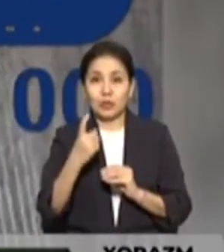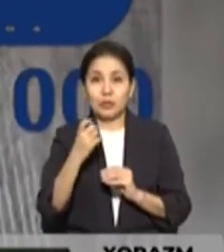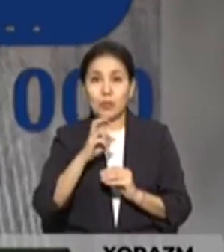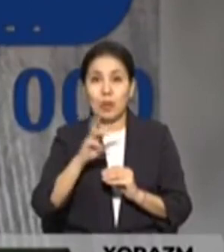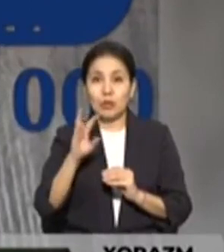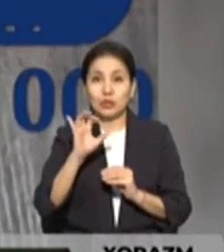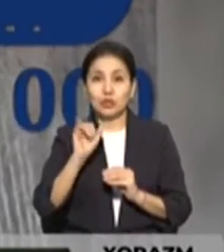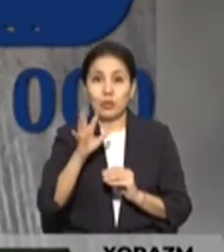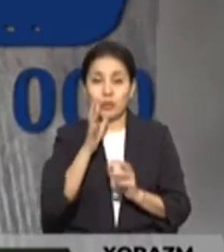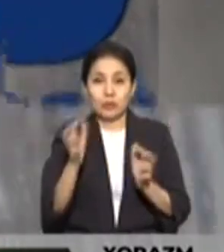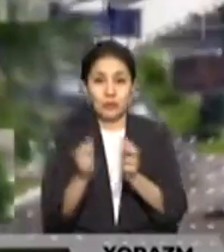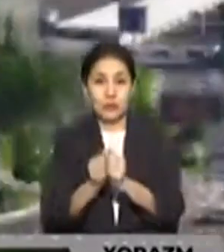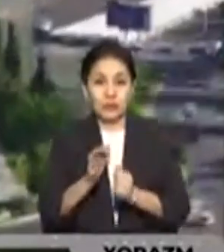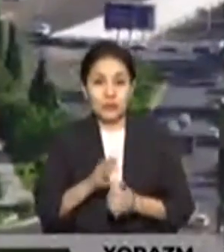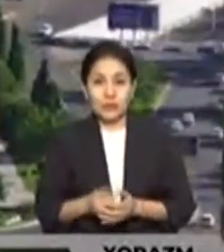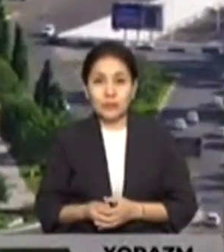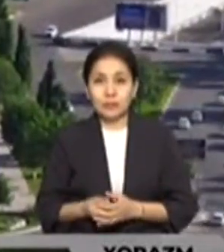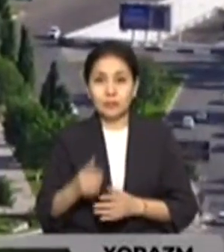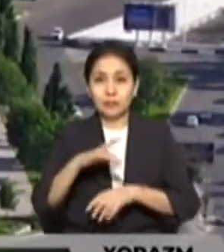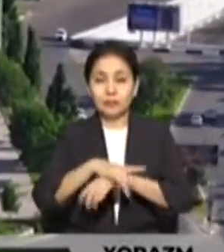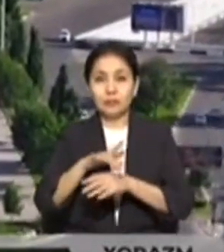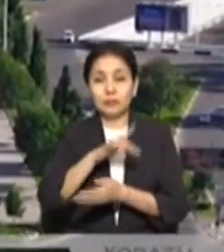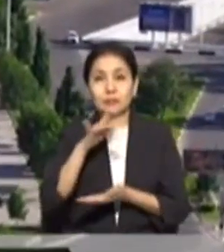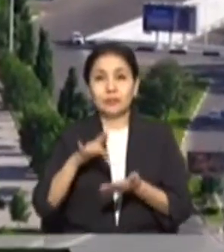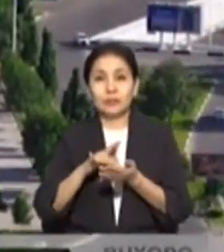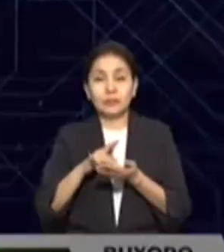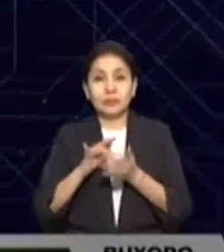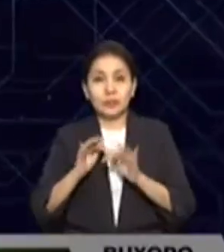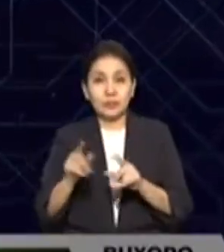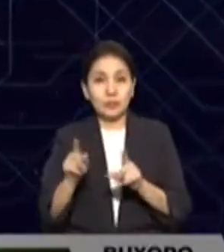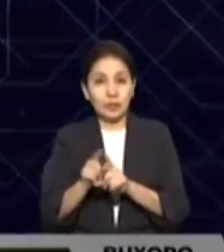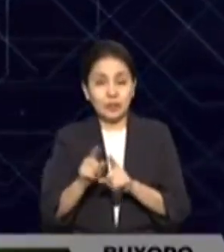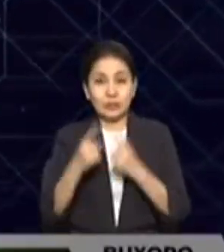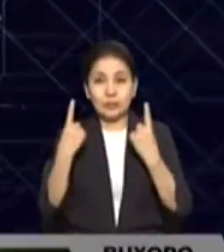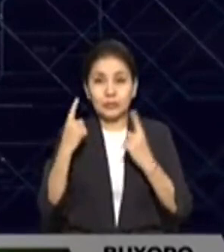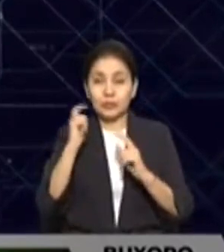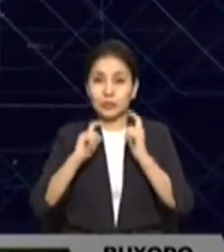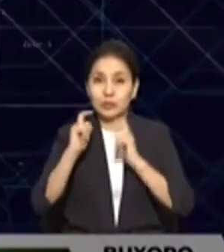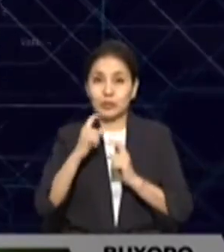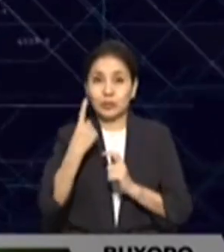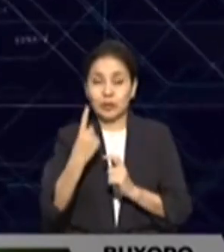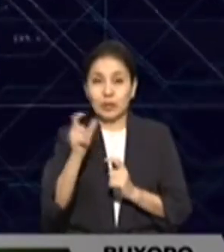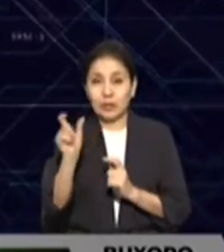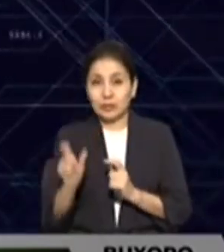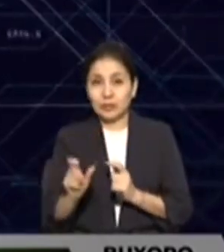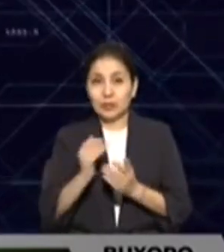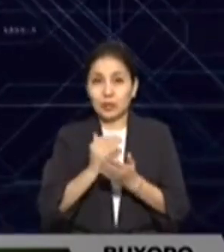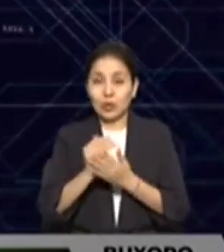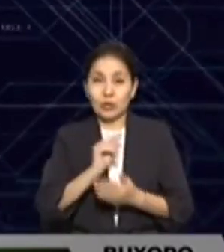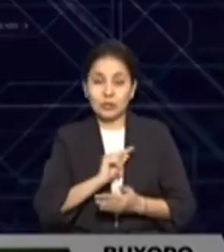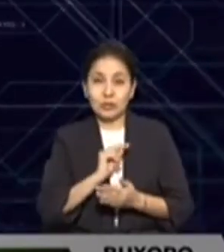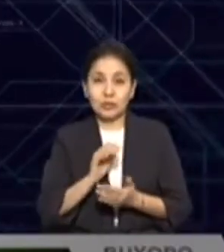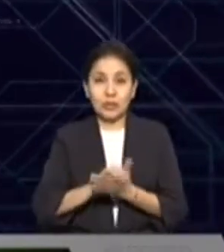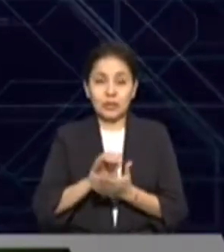so'm olgan vaqtida ushlandi. Toshkent shahrida qayd etilgan holatda nufuzli universitetlardan birining talabasi yuqori tashkilotda